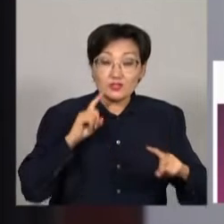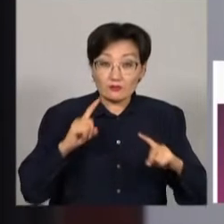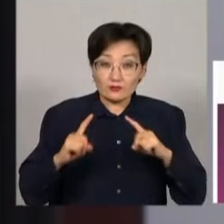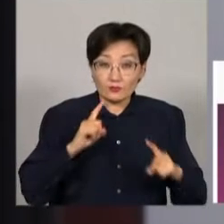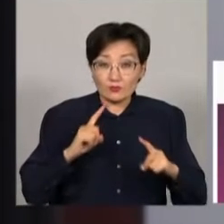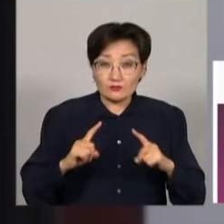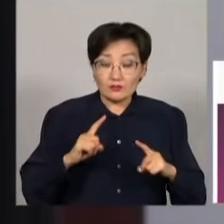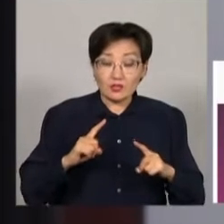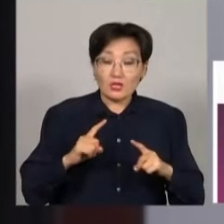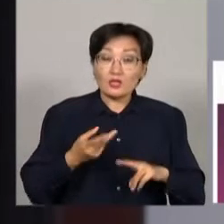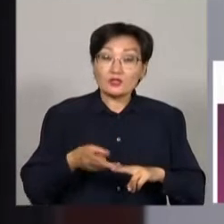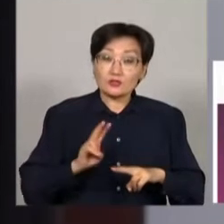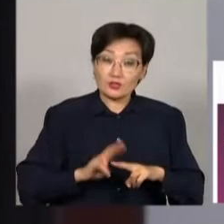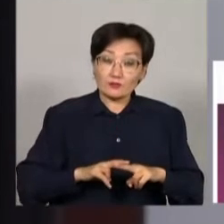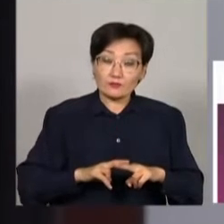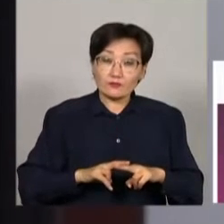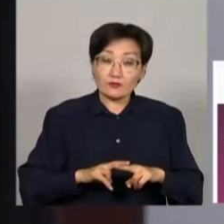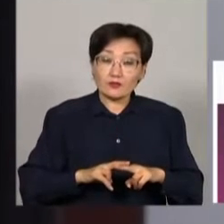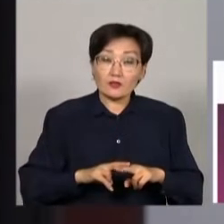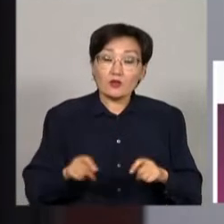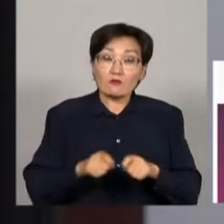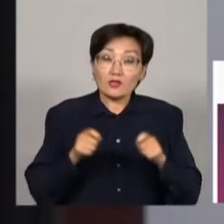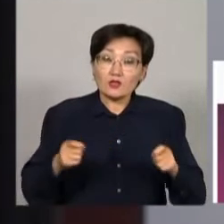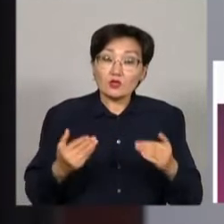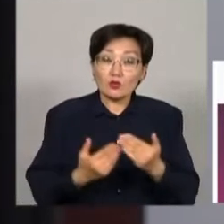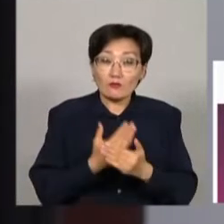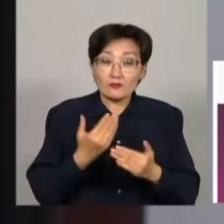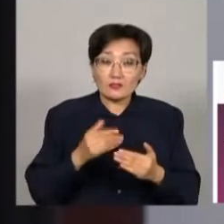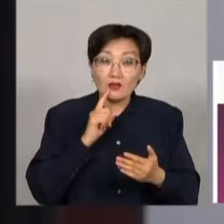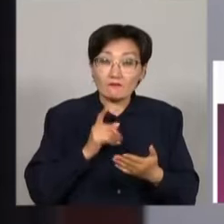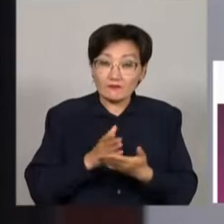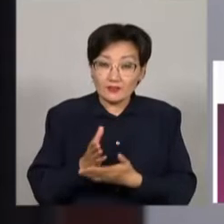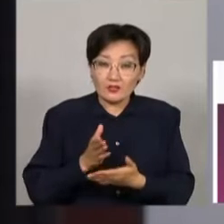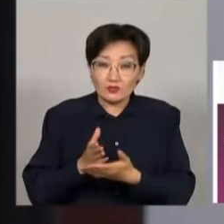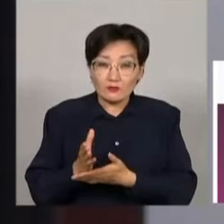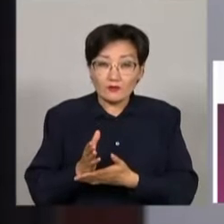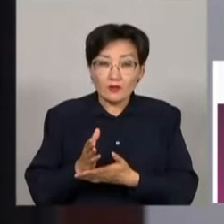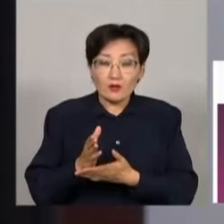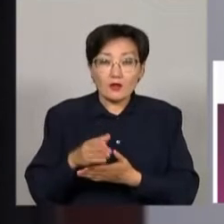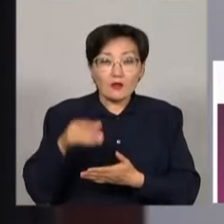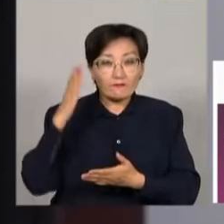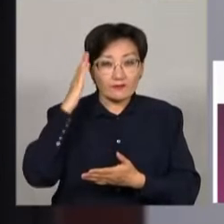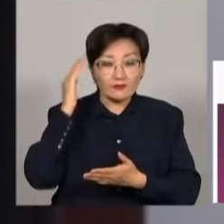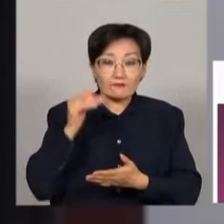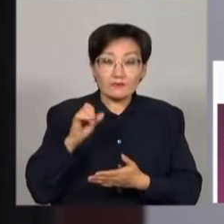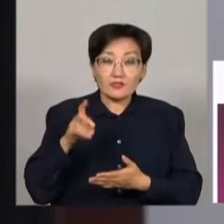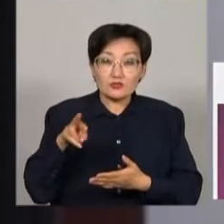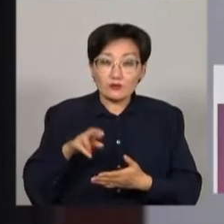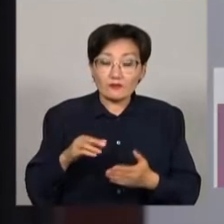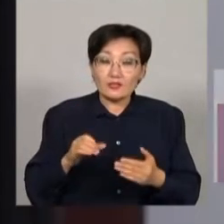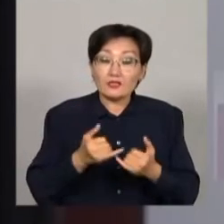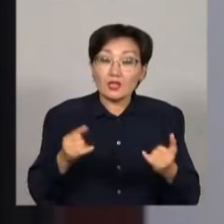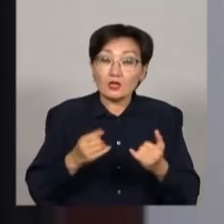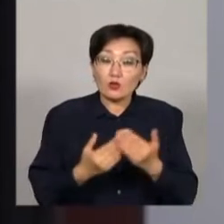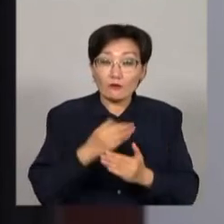как раз вот это формирование новой политической философии для нового